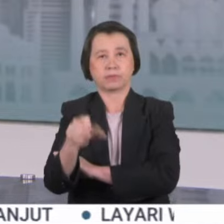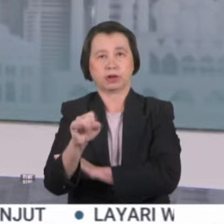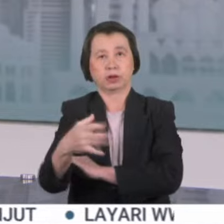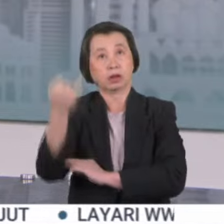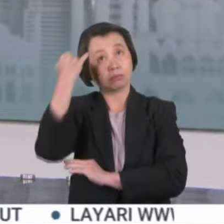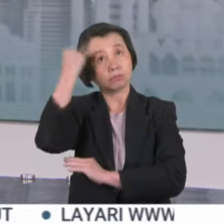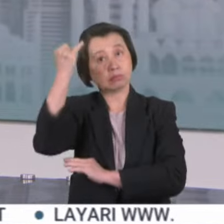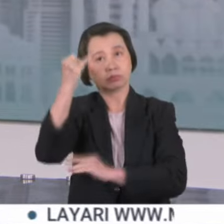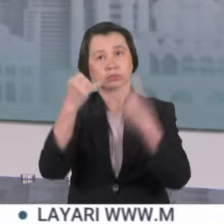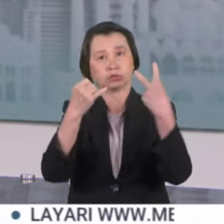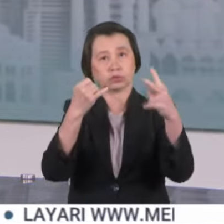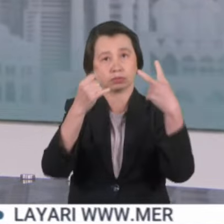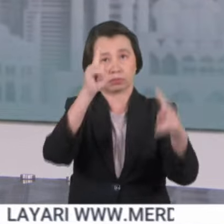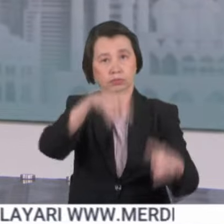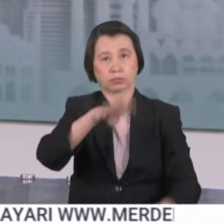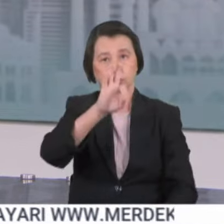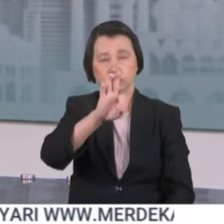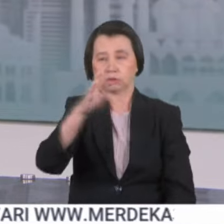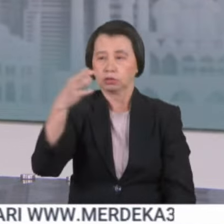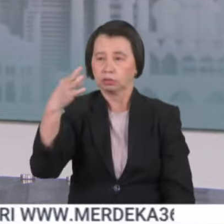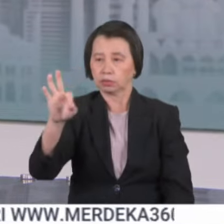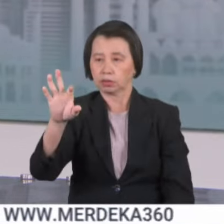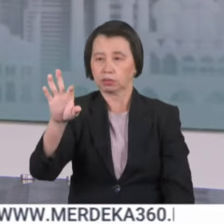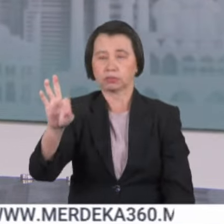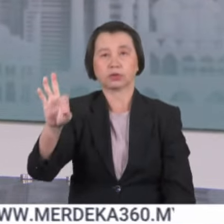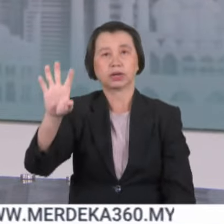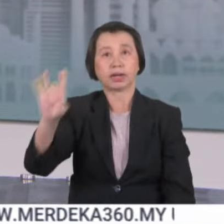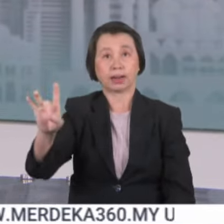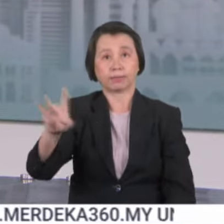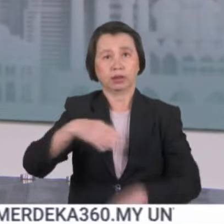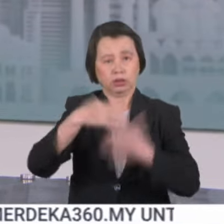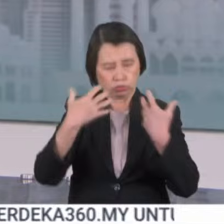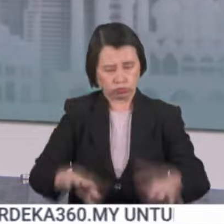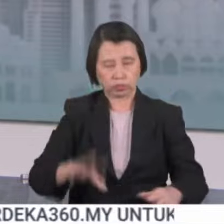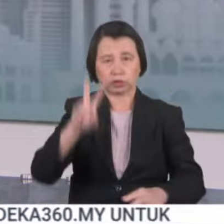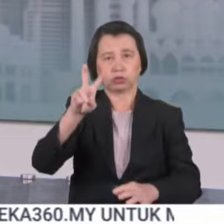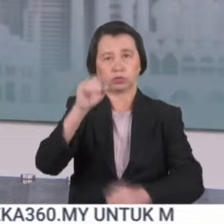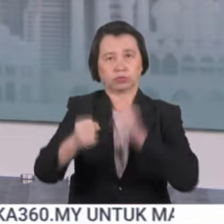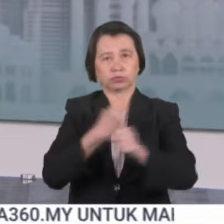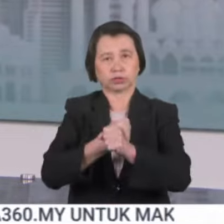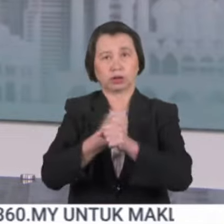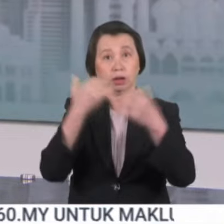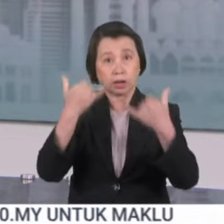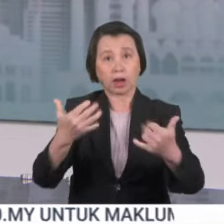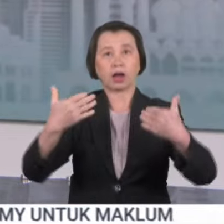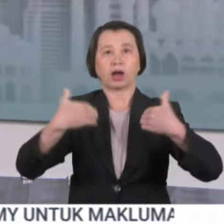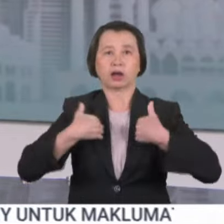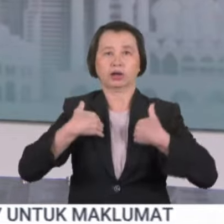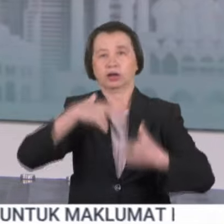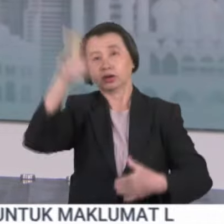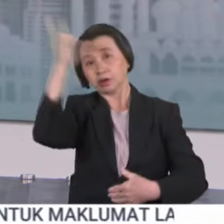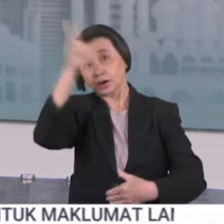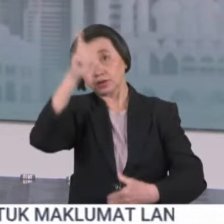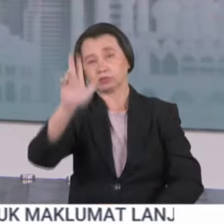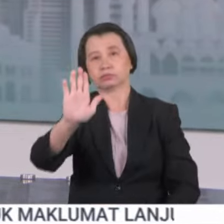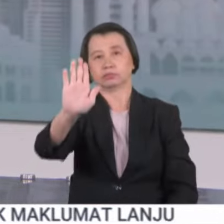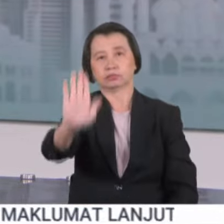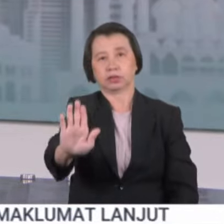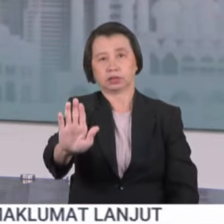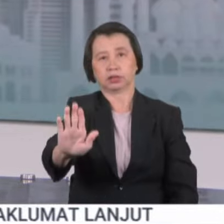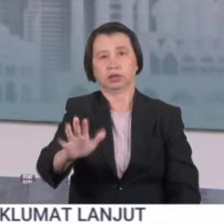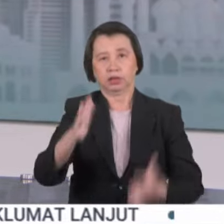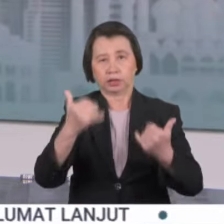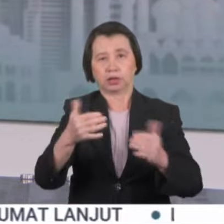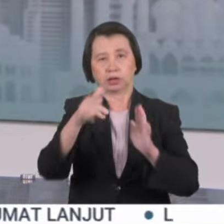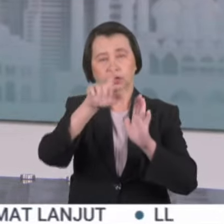digagaskan pada 12 September 1998. Setelah lebih 20 tahun berjuang, kini lahirlah sebuah kerajaan madani. Perinciannya